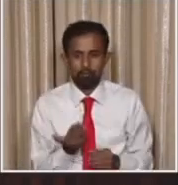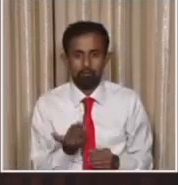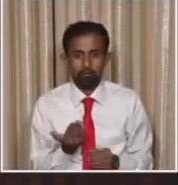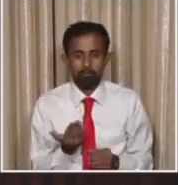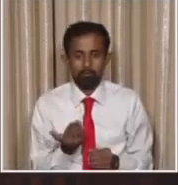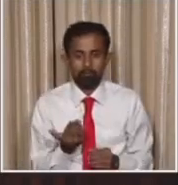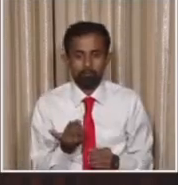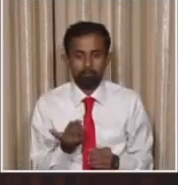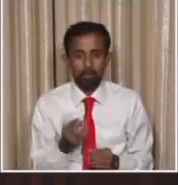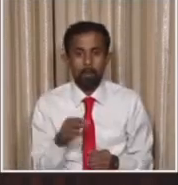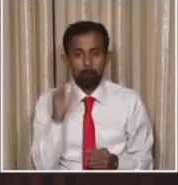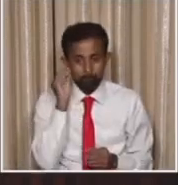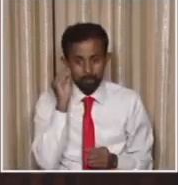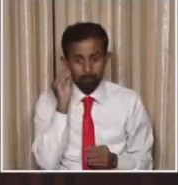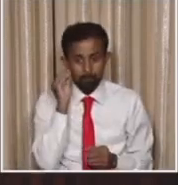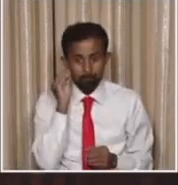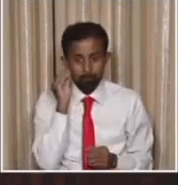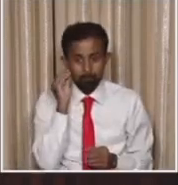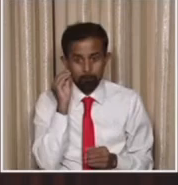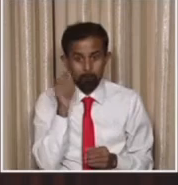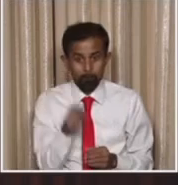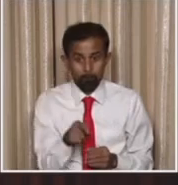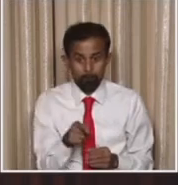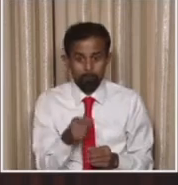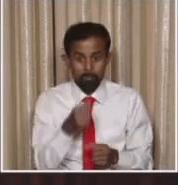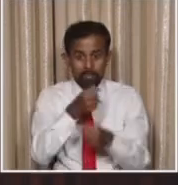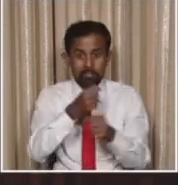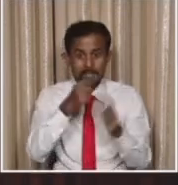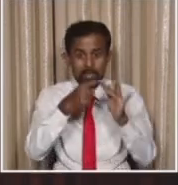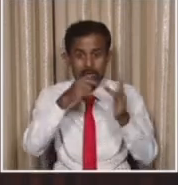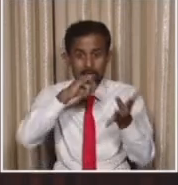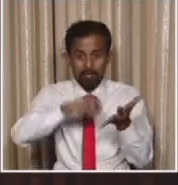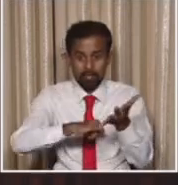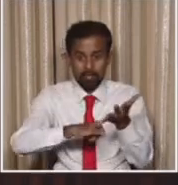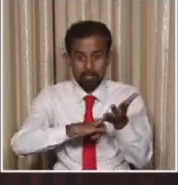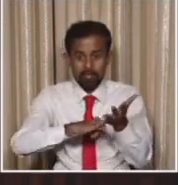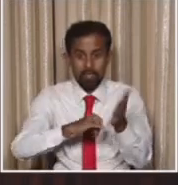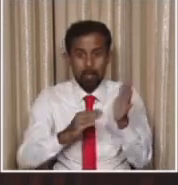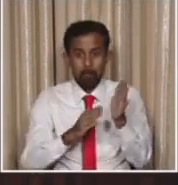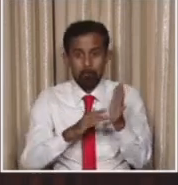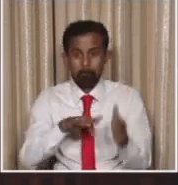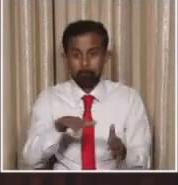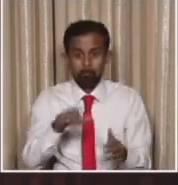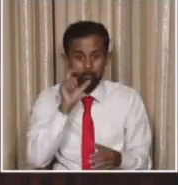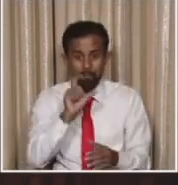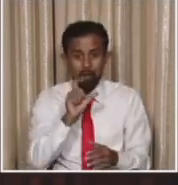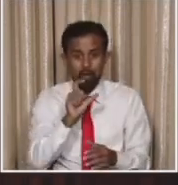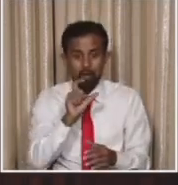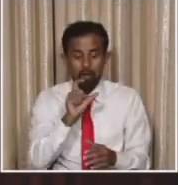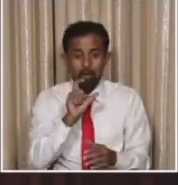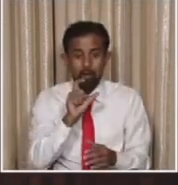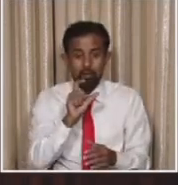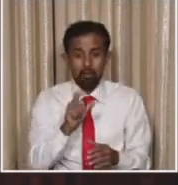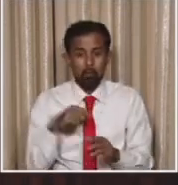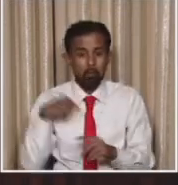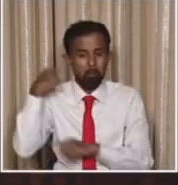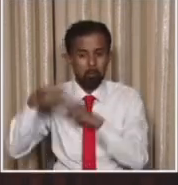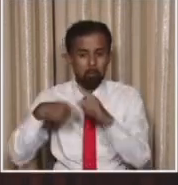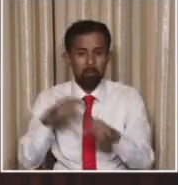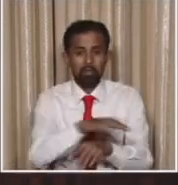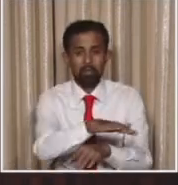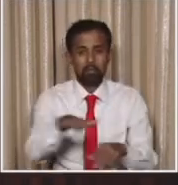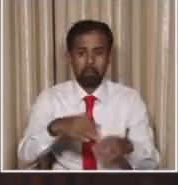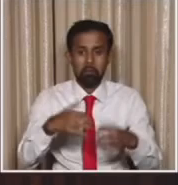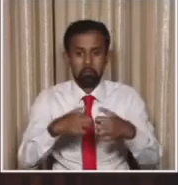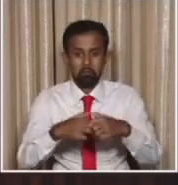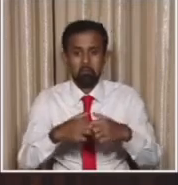මම පිළිගන්නවා මේ මේකේ GIS ලොකේෂන් ගහන්න ගිහිල්ලා සමහර අයගේ පාරම්පරික දේපොළවල